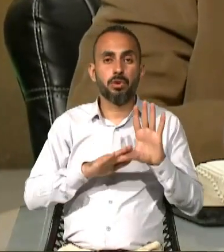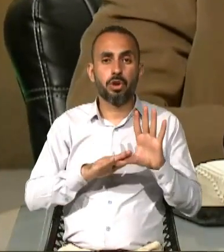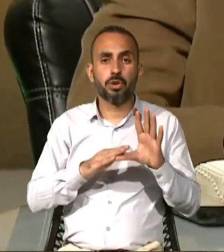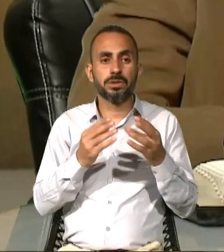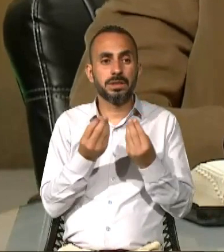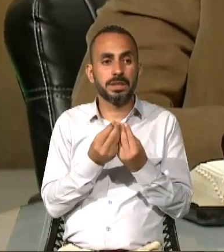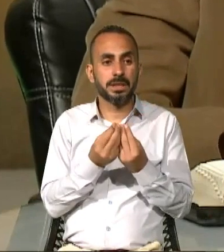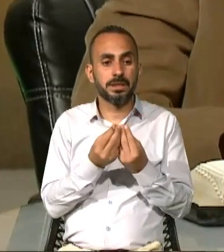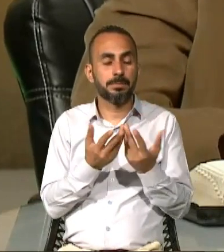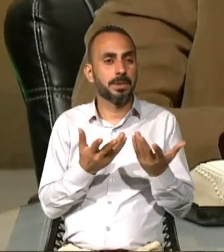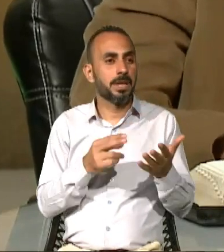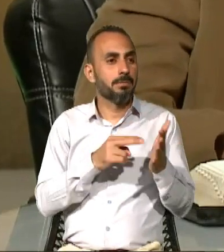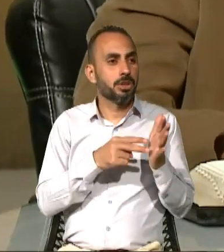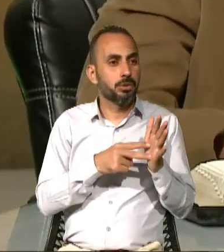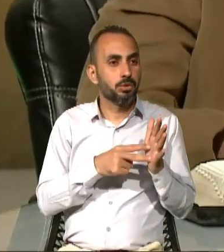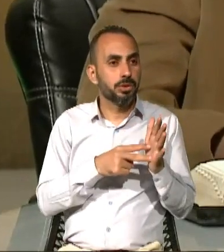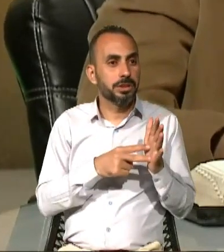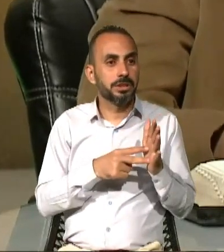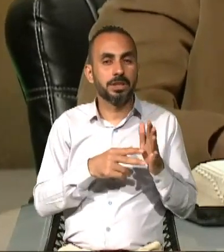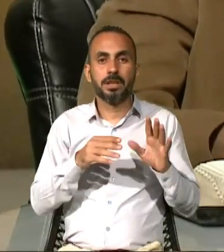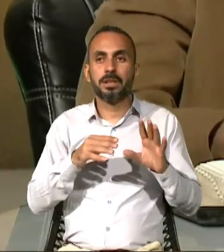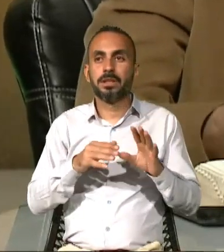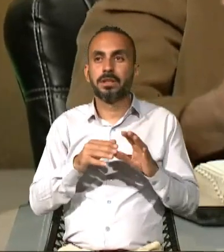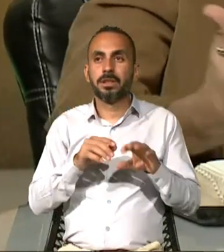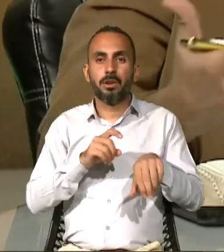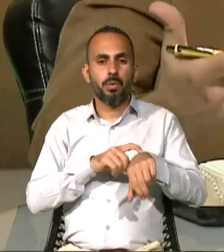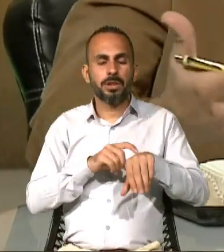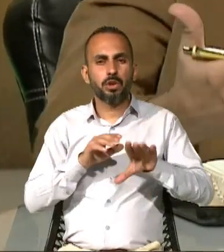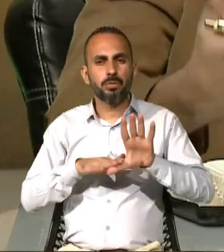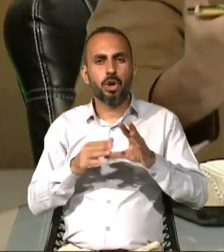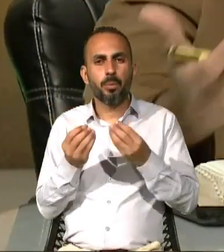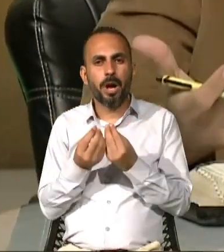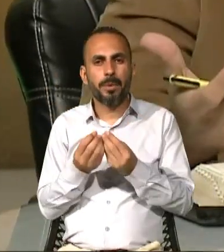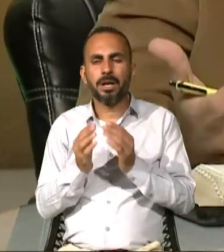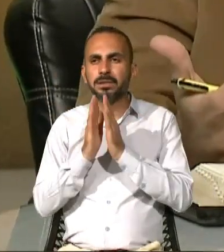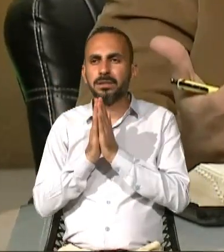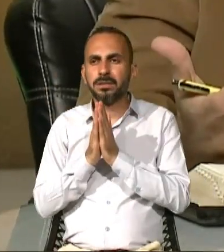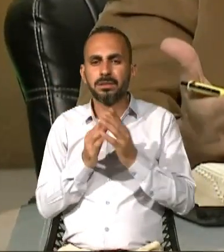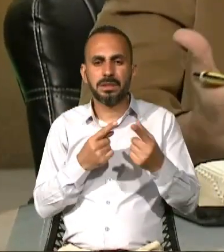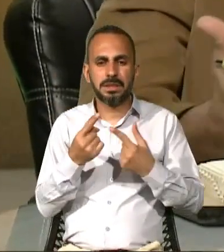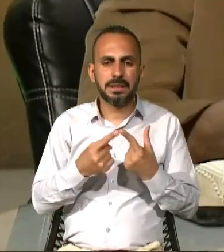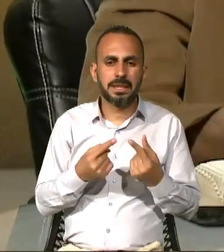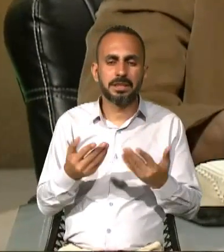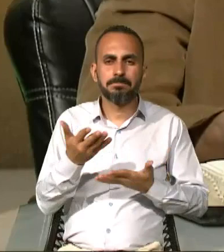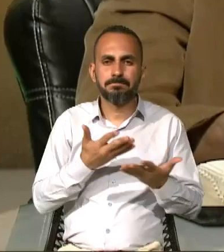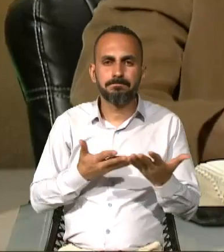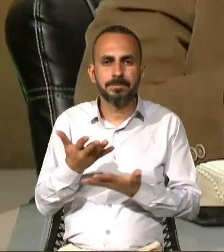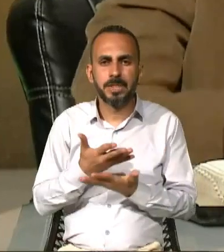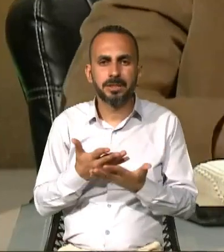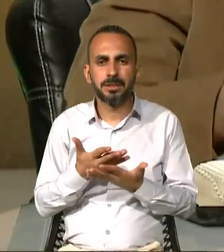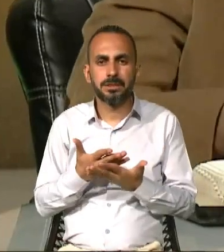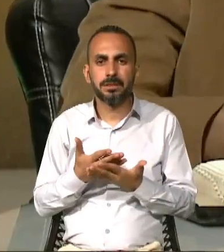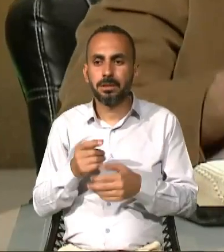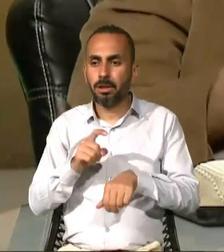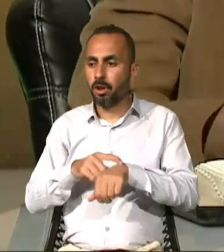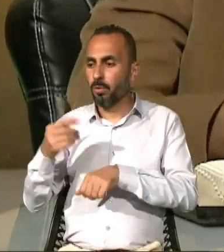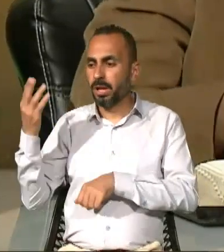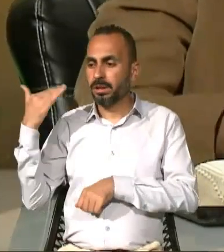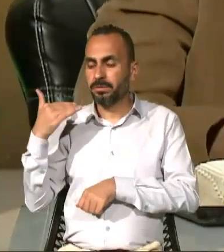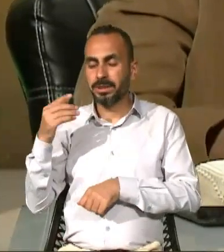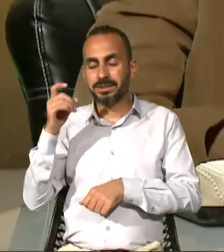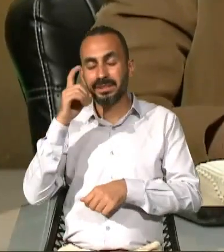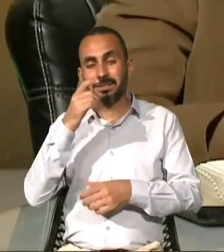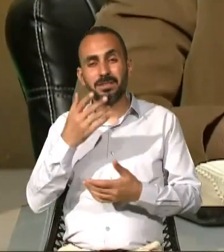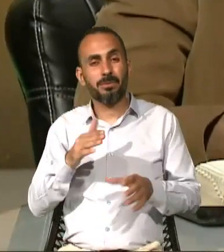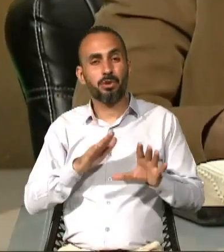بيعملوا ايه، شبعان بالأسرة. ده الوقت اللي أنا ما كنتش قادر أعمله الوقت اللي فات. أحلى وقت في حياتي